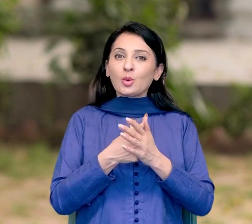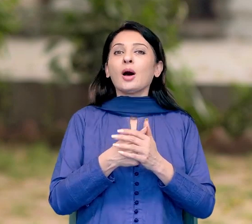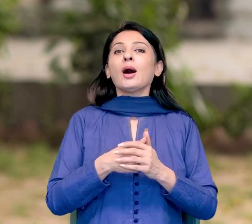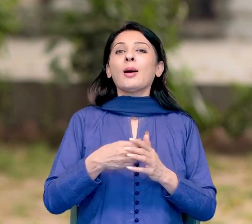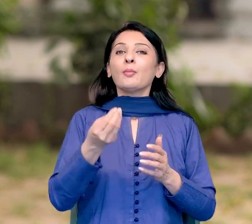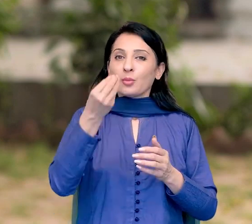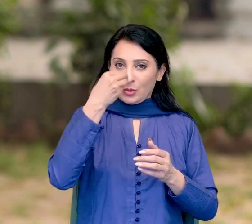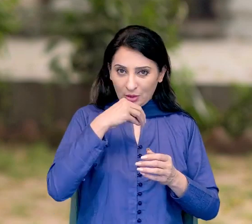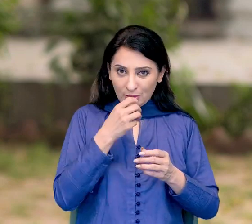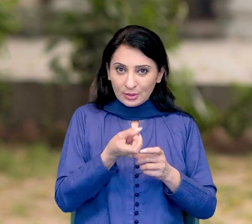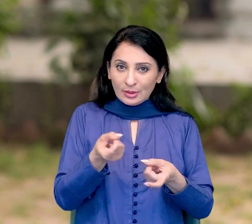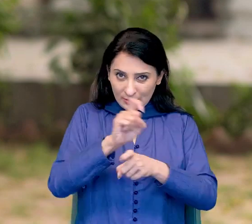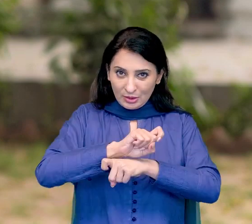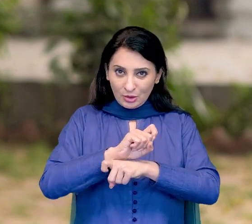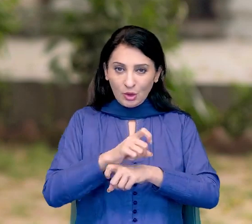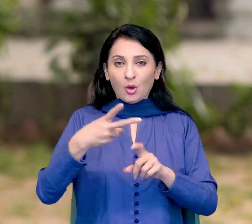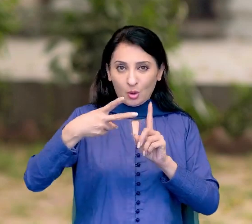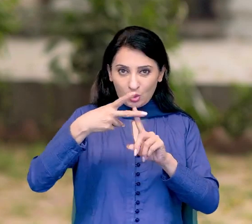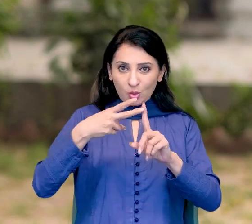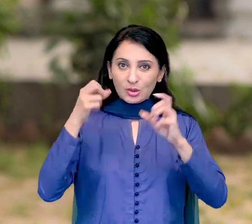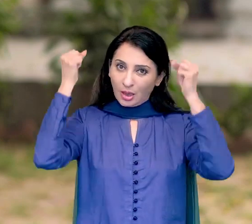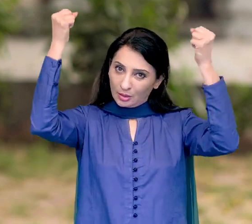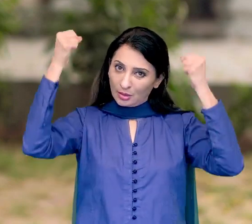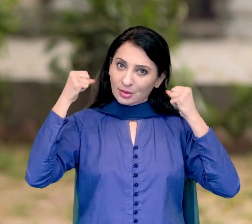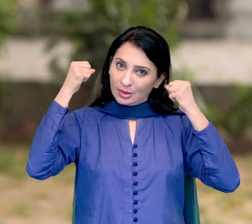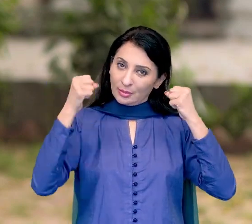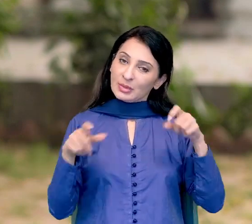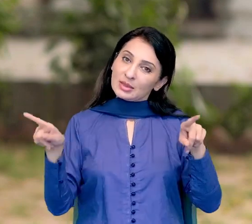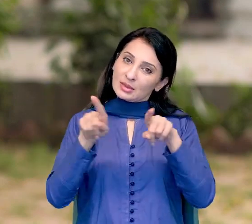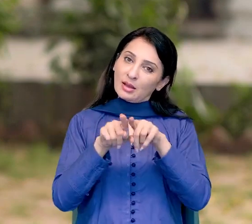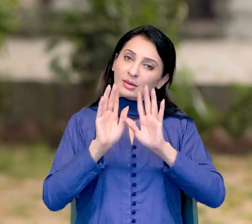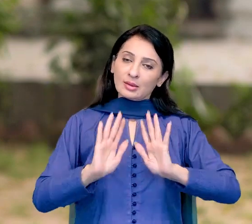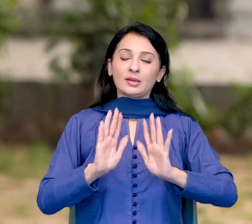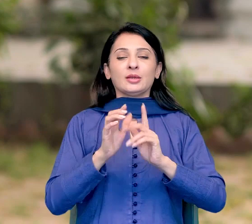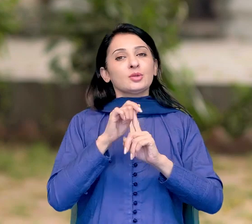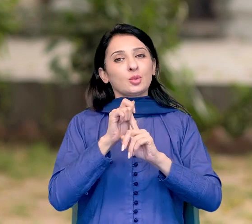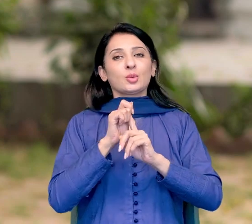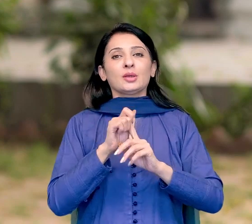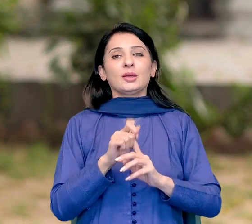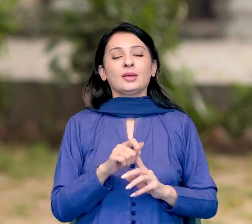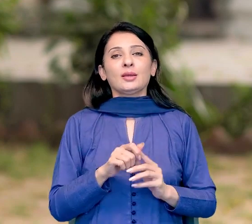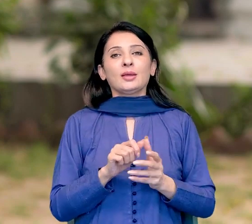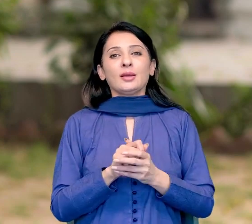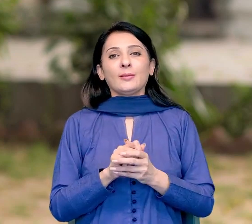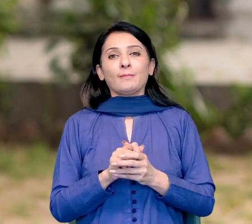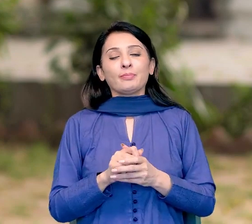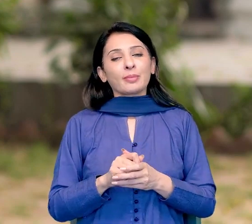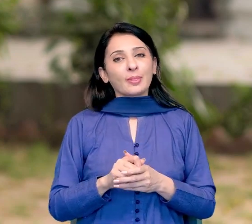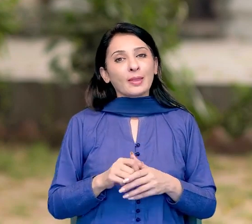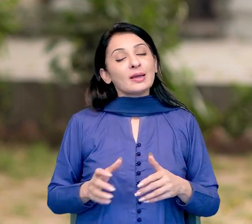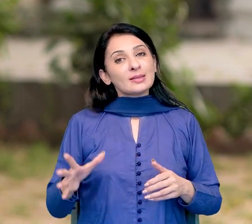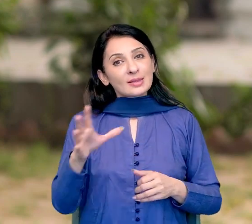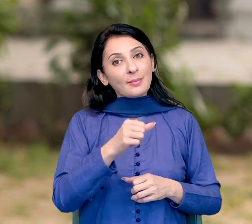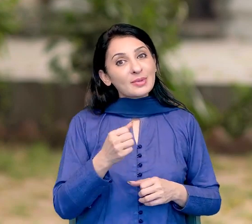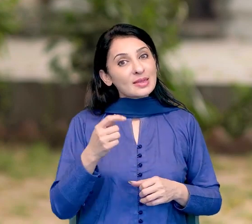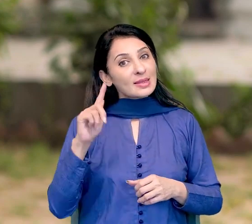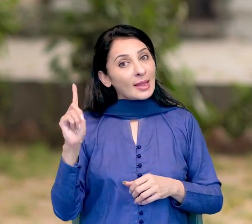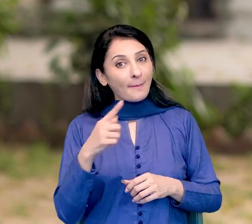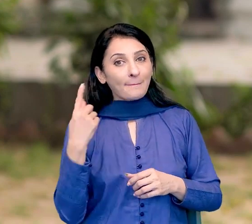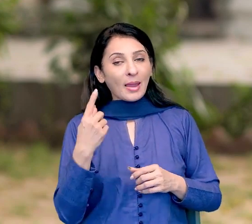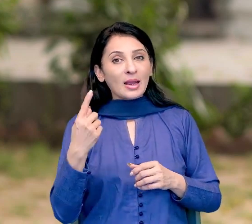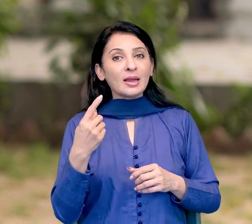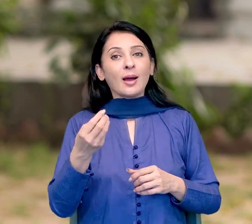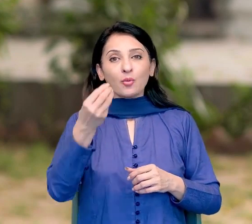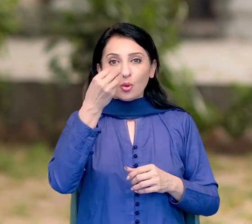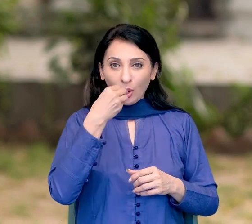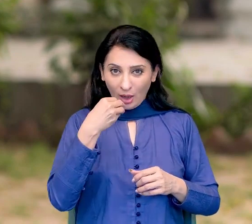اف یو کین میک 2 changes یو کین ایڈ ایکسرسائز, بٹ فوکس آن نیوٹریشن. ایک بار آپ کے نیوٹریشنل ریزلٹس آپ کو آنے شروع ہو